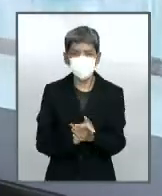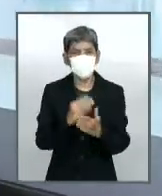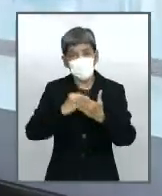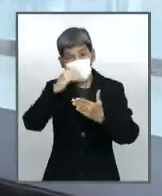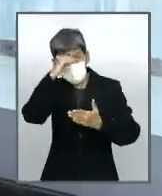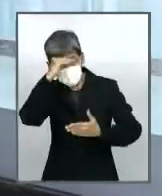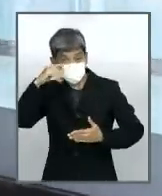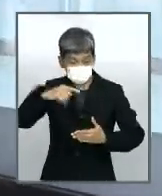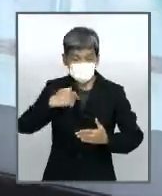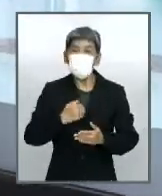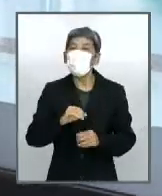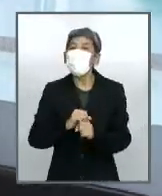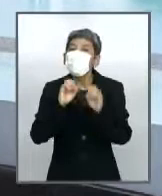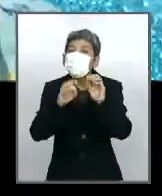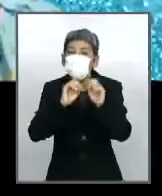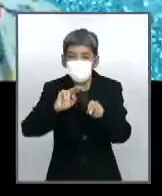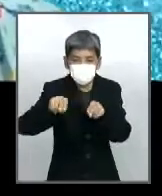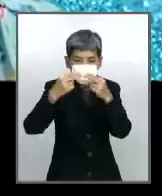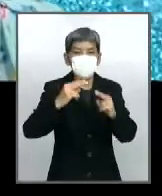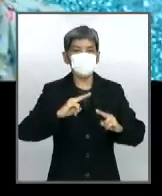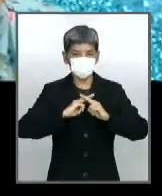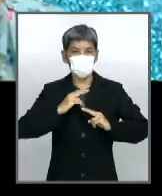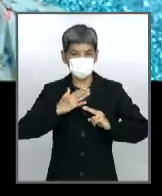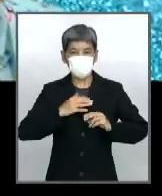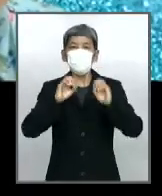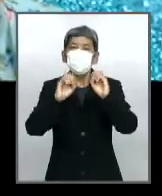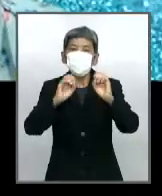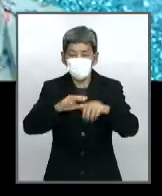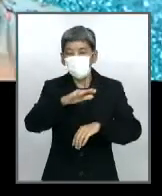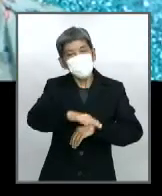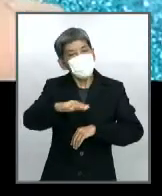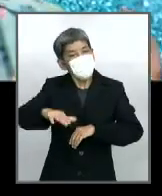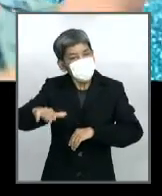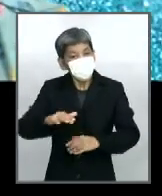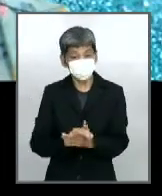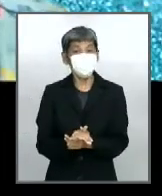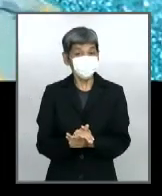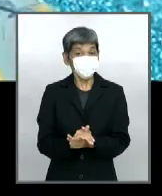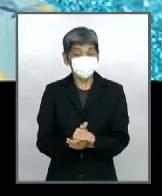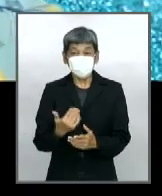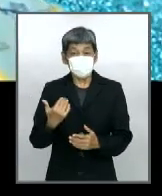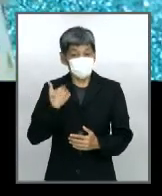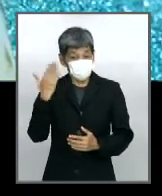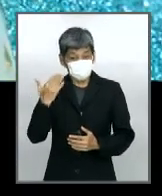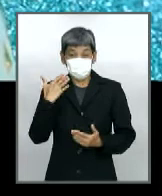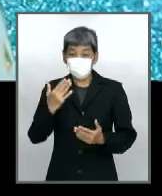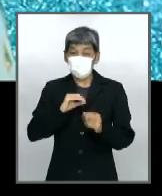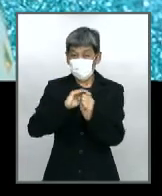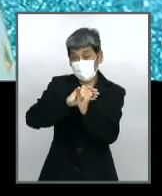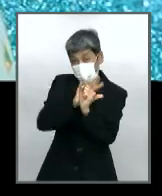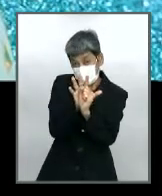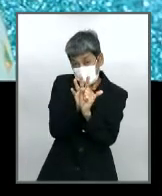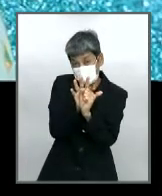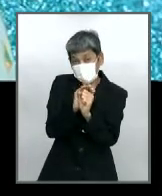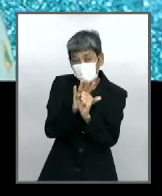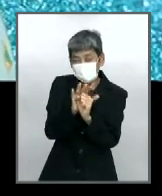การเรียนเสริมเราก็มีการสอนออนไลน์ซึ่งตรงนี้มายทำเป็นส่วนตัวสอนออนไลน์ให้กับน้องๆซึ่งจริงๆแล้วตอนที่ก่อนจะเป็นช่วงโควิ